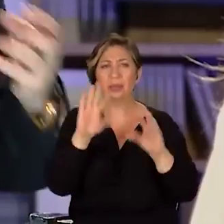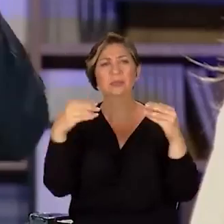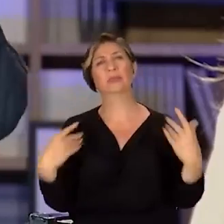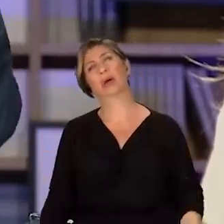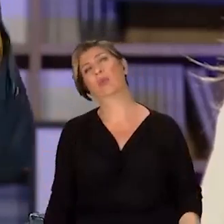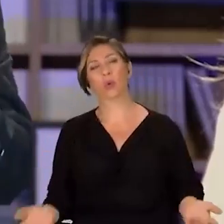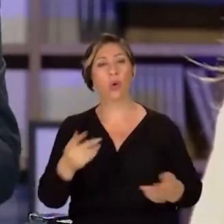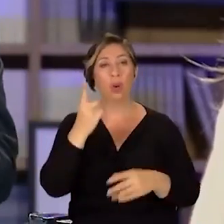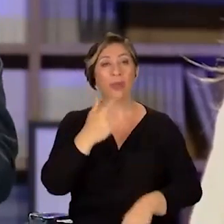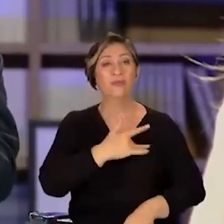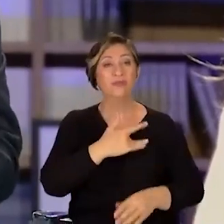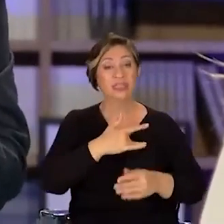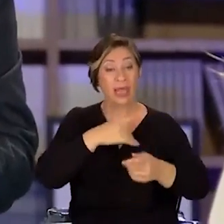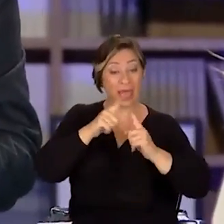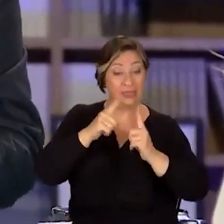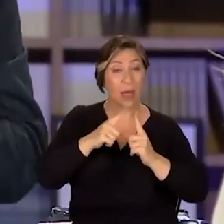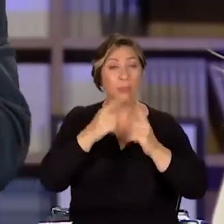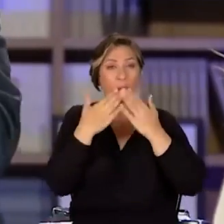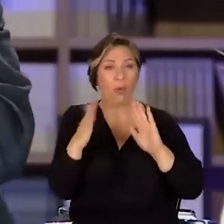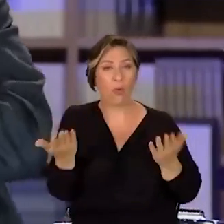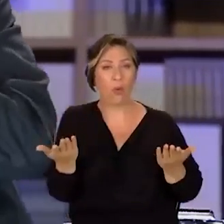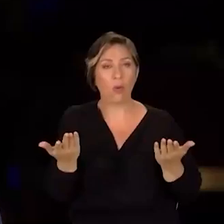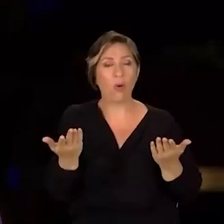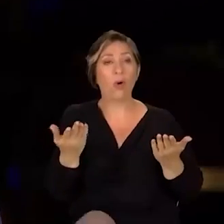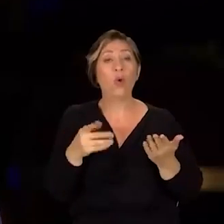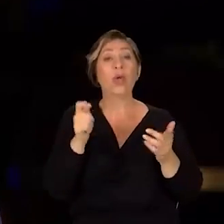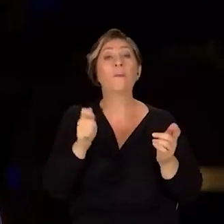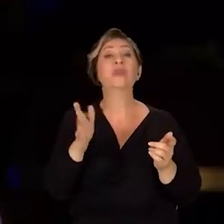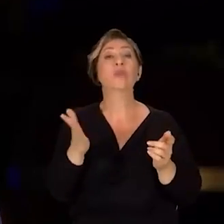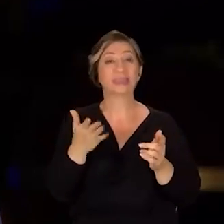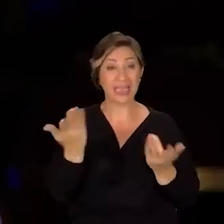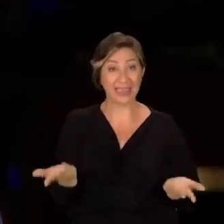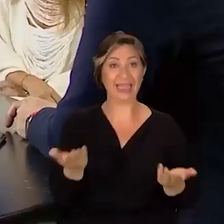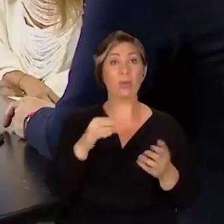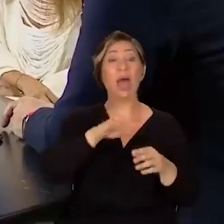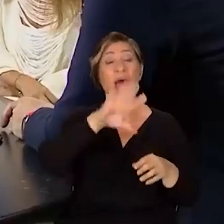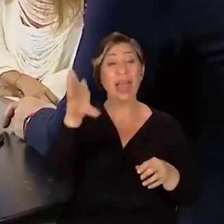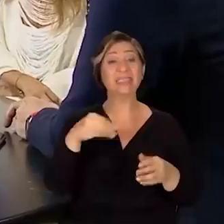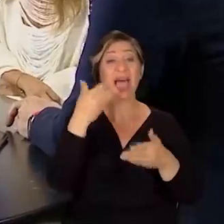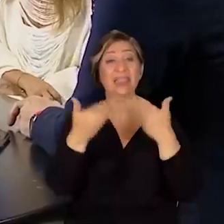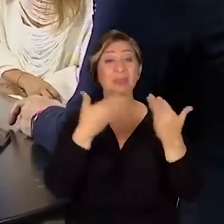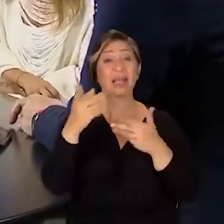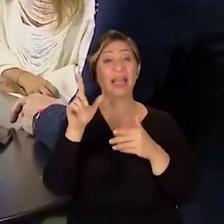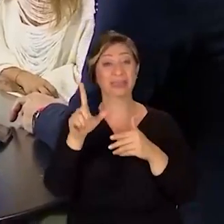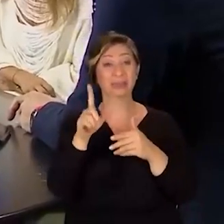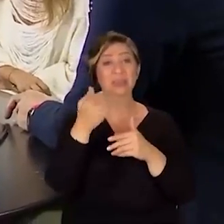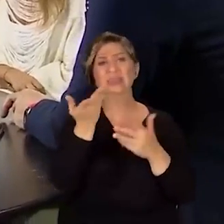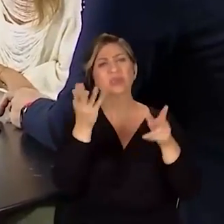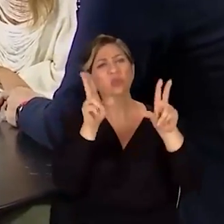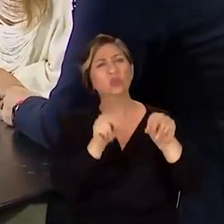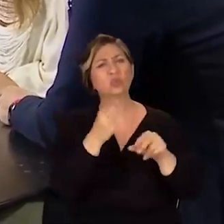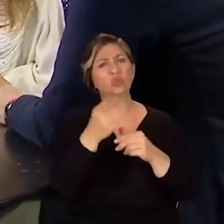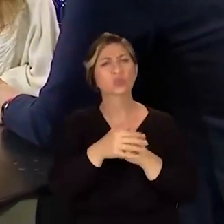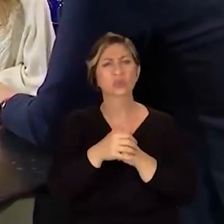zaten. Kimsenin böyle bir vicdan muhasebesi yapacak hali yok ki. Onun için bu yapılmıyor zaten. Bunu herkese anlatmak lazım. Siz nasıl